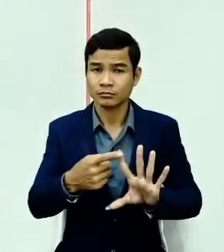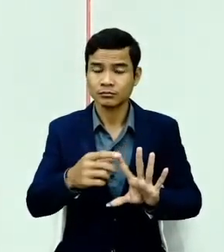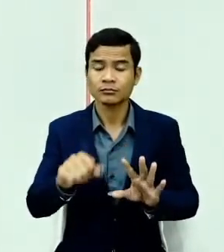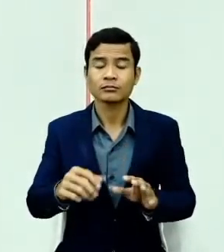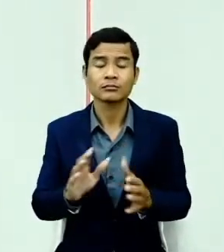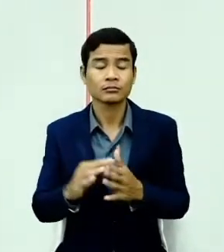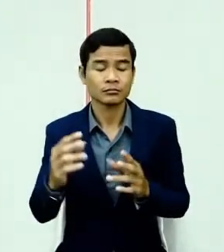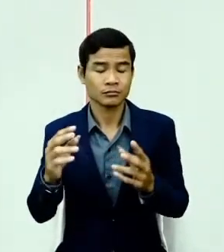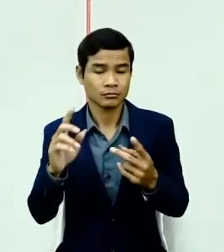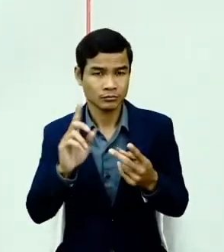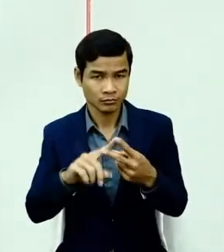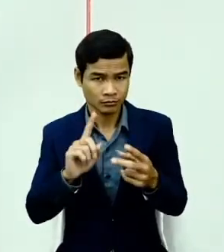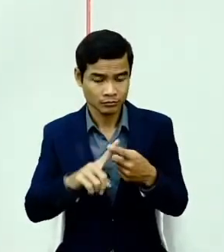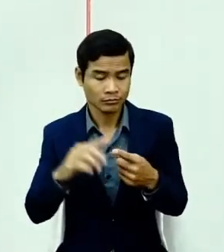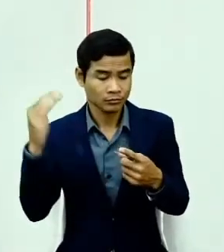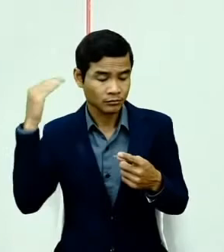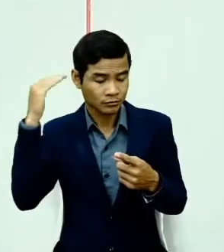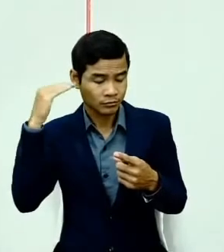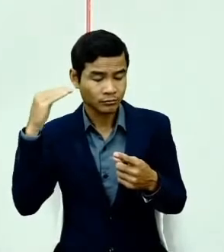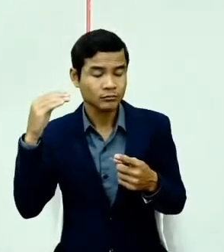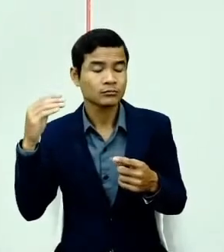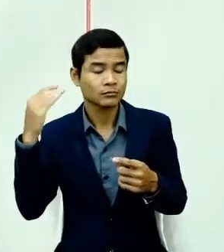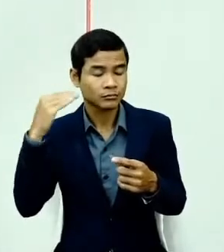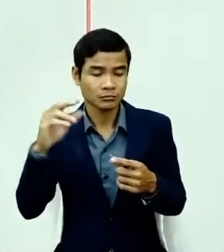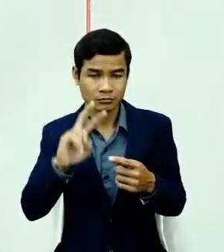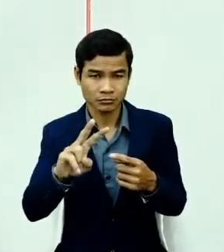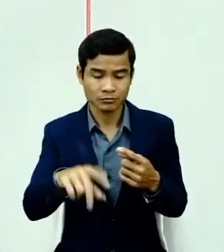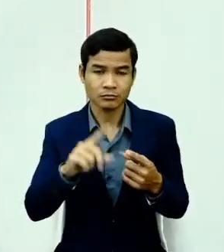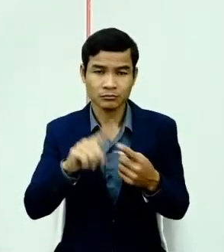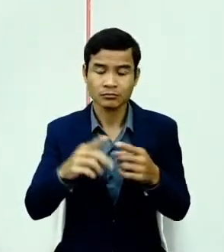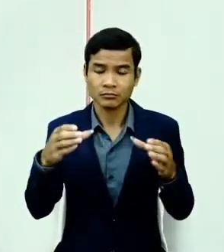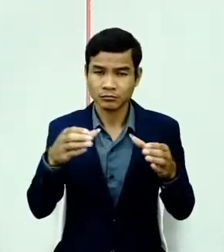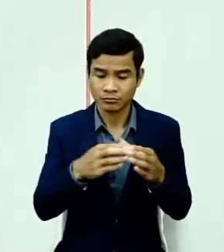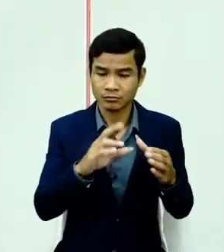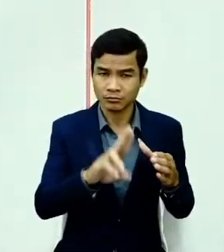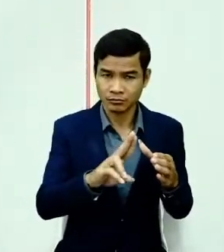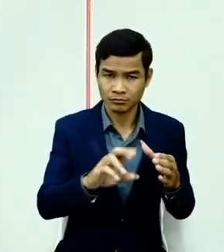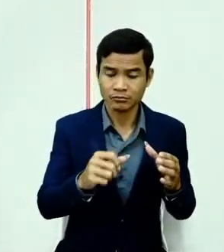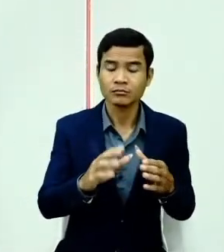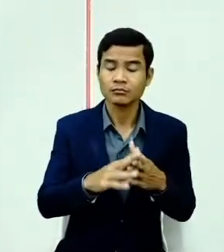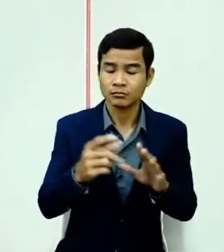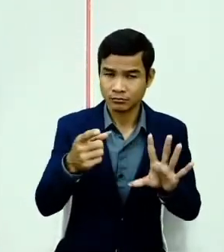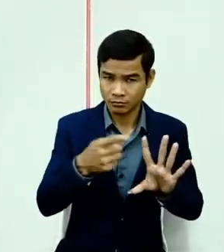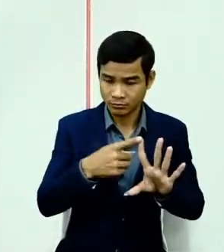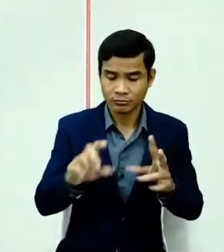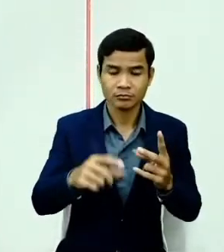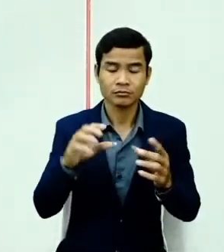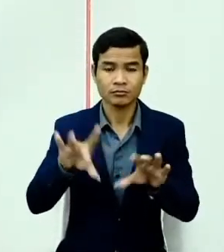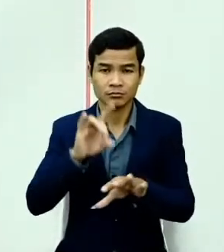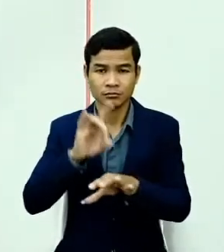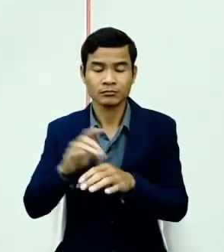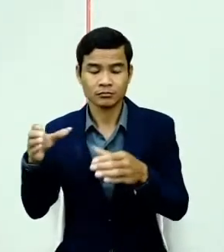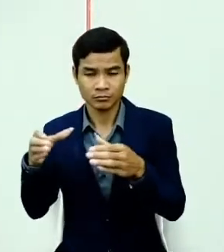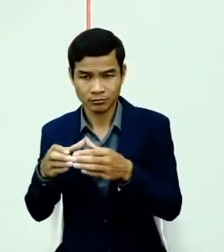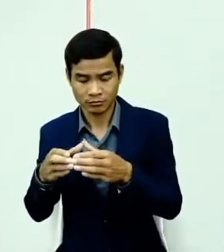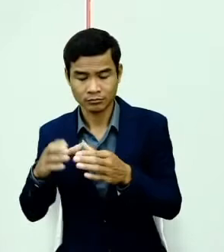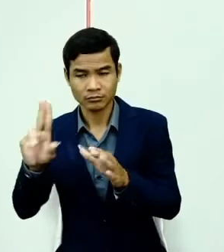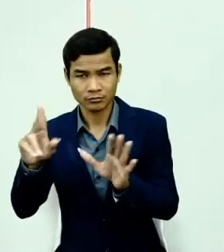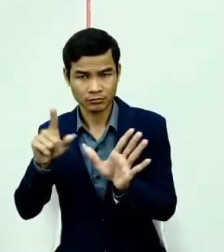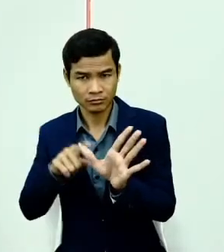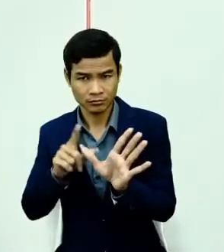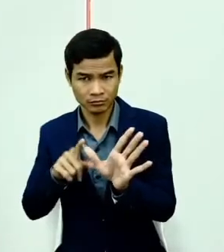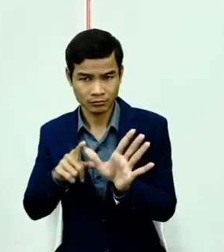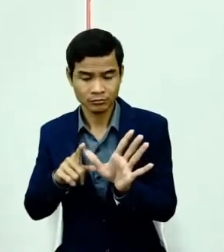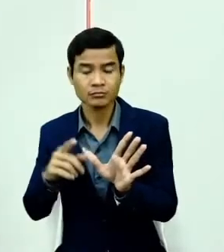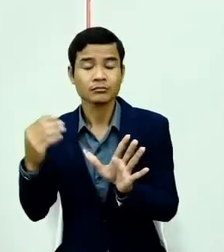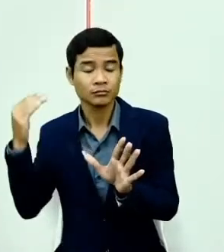ស2កាលណាវានៅជាមួយខ្ញុំជាអ្នកពូអគឺមានសអីកាលណាវានៅជាមួយខ្ញុំជាអ្នកពូអ